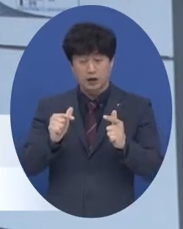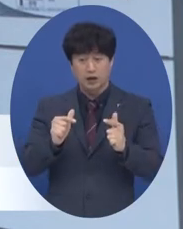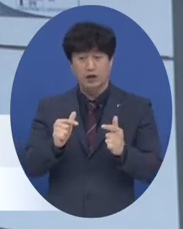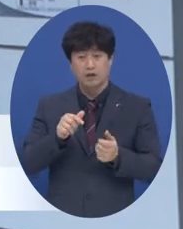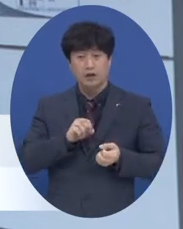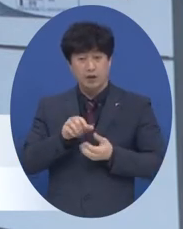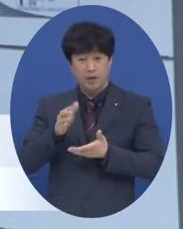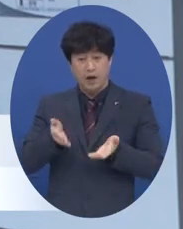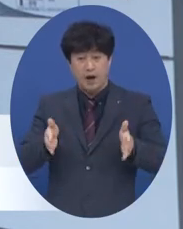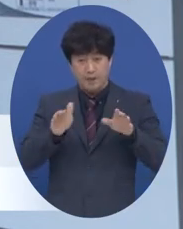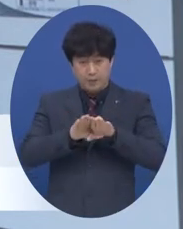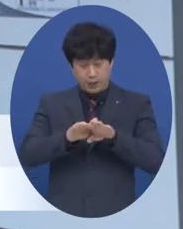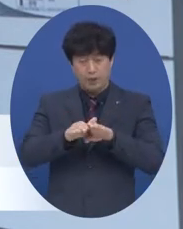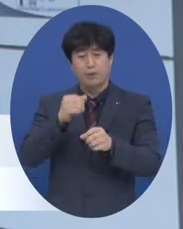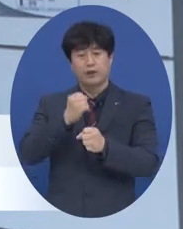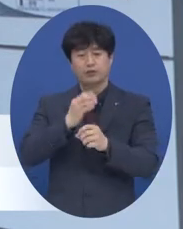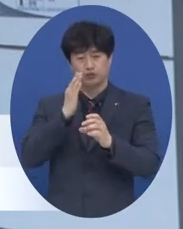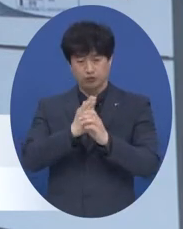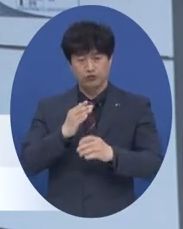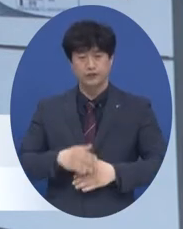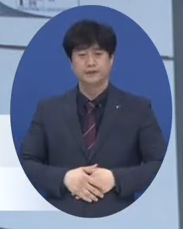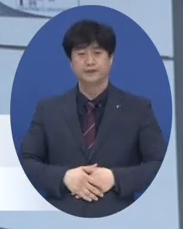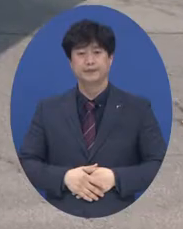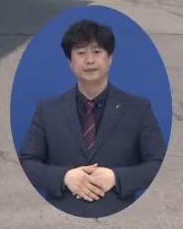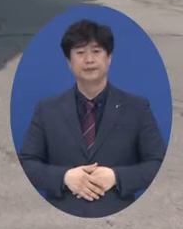현장취재 리포트 함께 보시죠